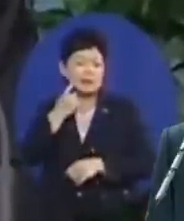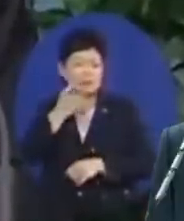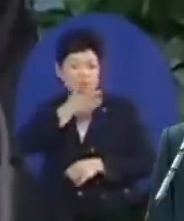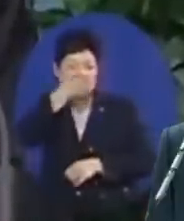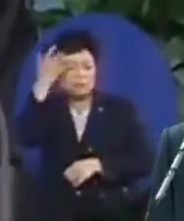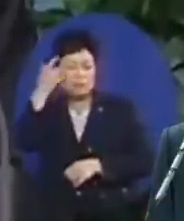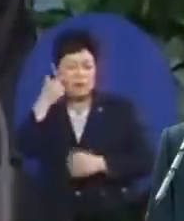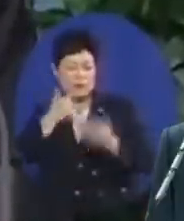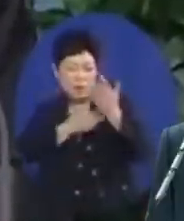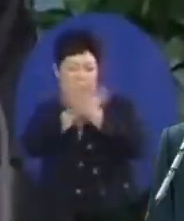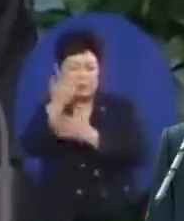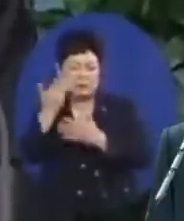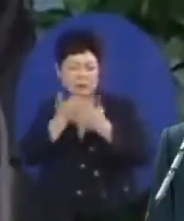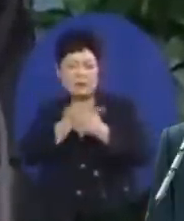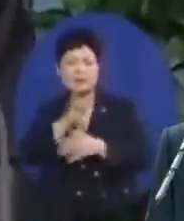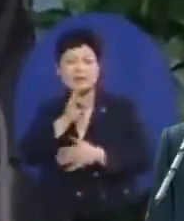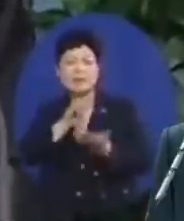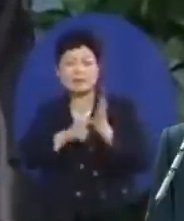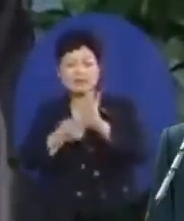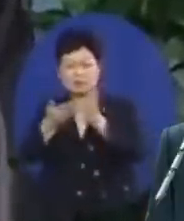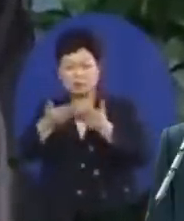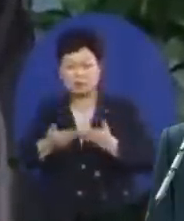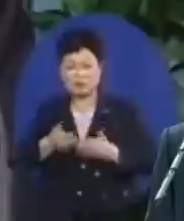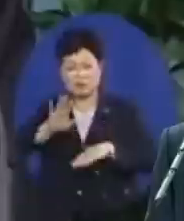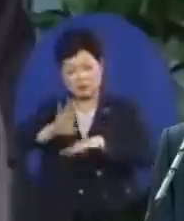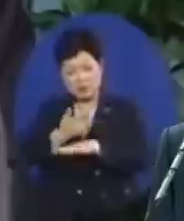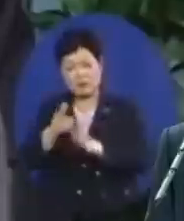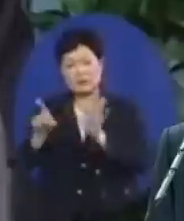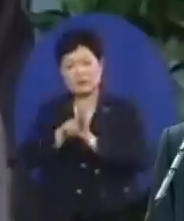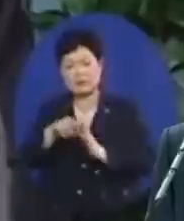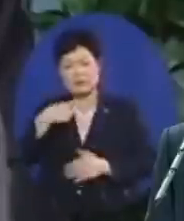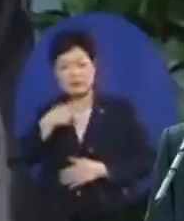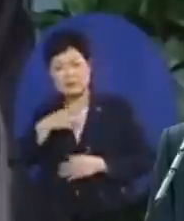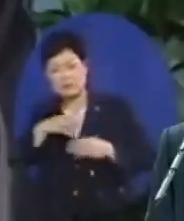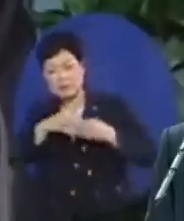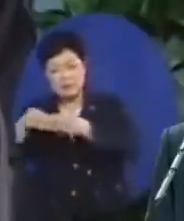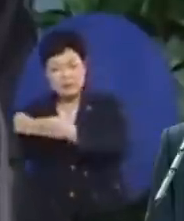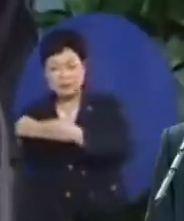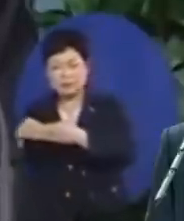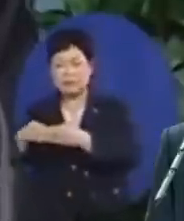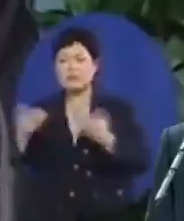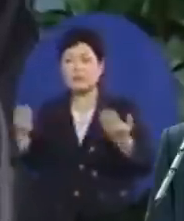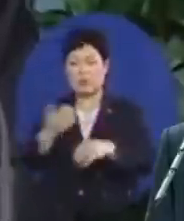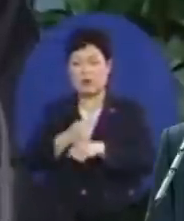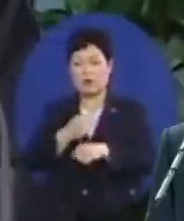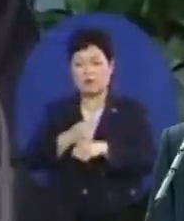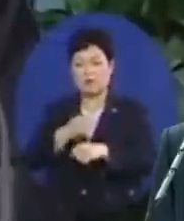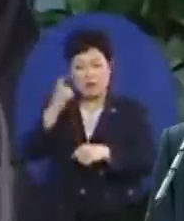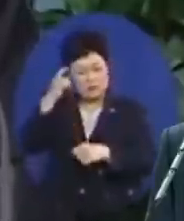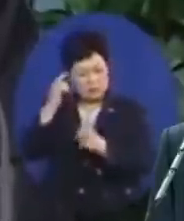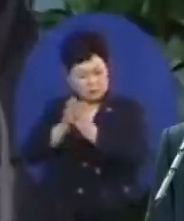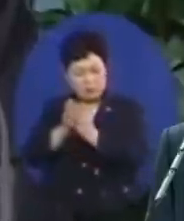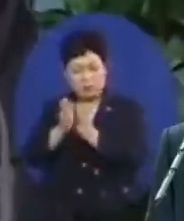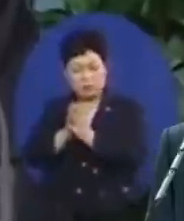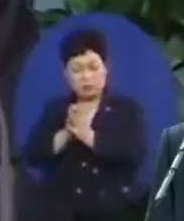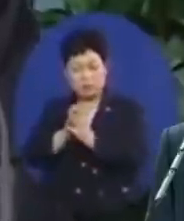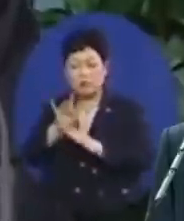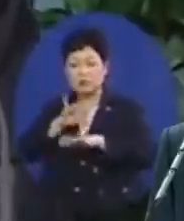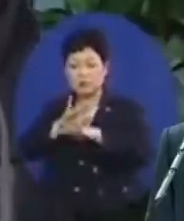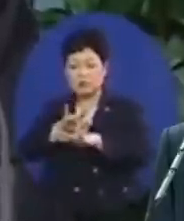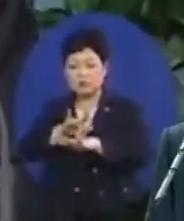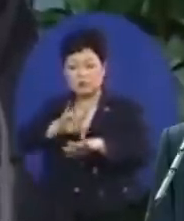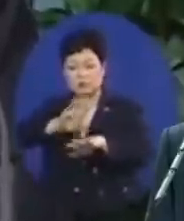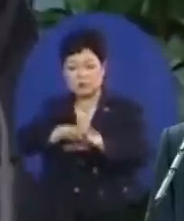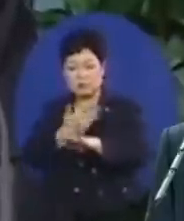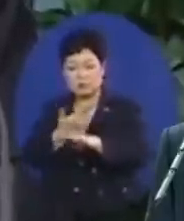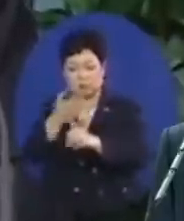꿈이나 환상이나 계시를 주어서 잘못된 신앙으로 이끄는 일도 하고 정신적으로 귀신이 잘못